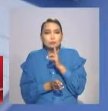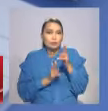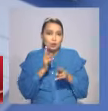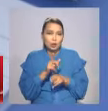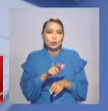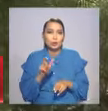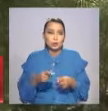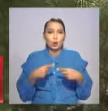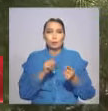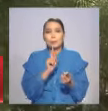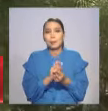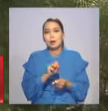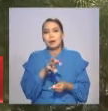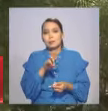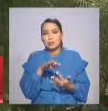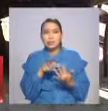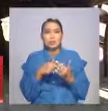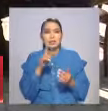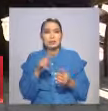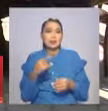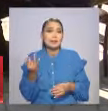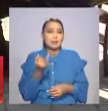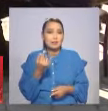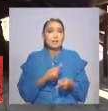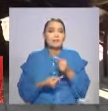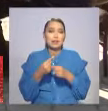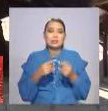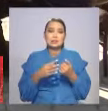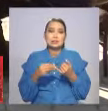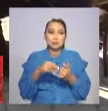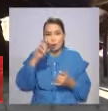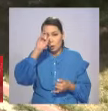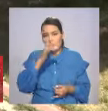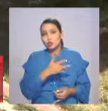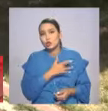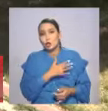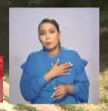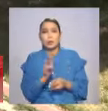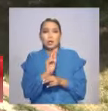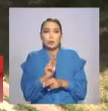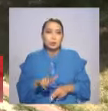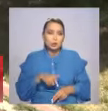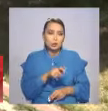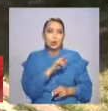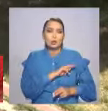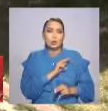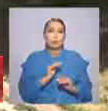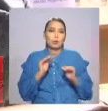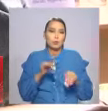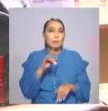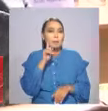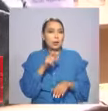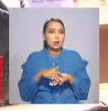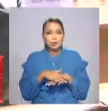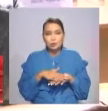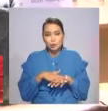В общественной приемной Аманат сельчане также интересовались возвращением земель в госсобственность, ремонтом дорог и трудоустройством